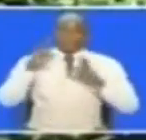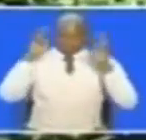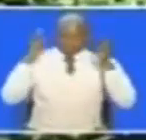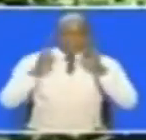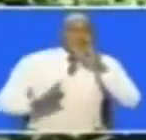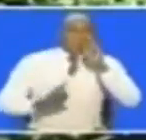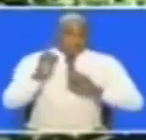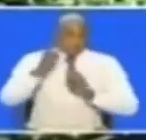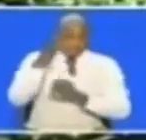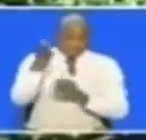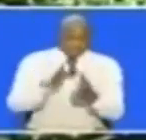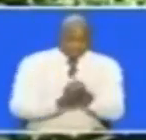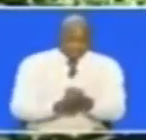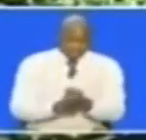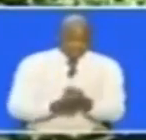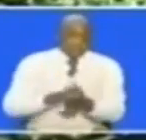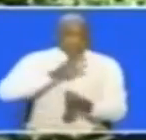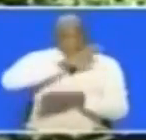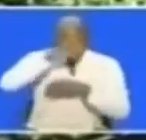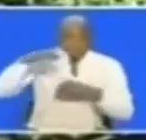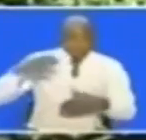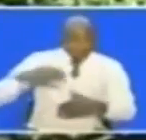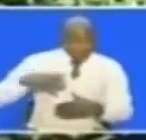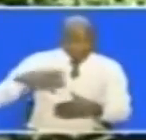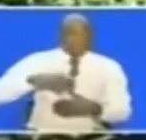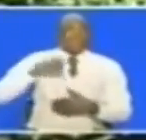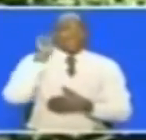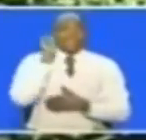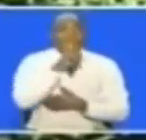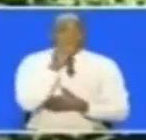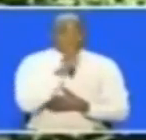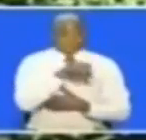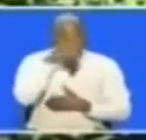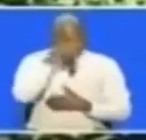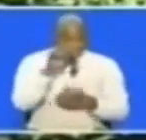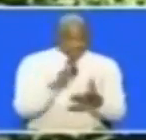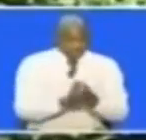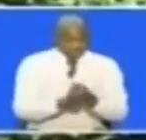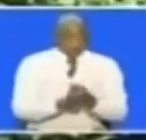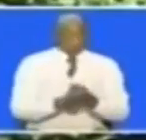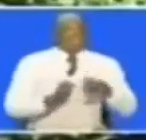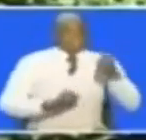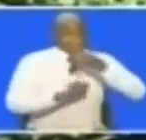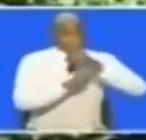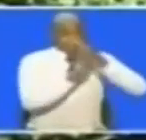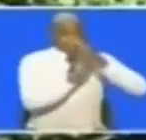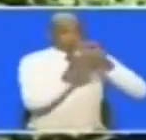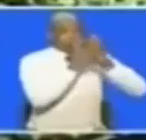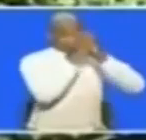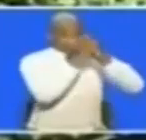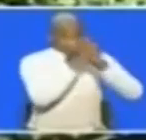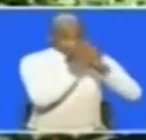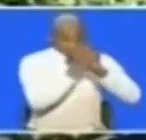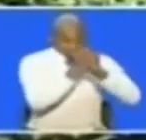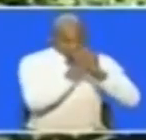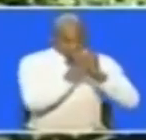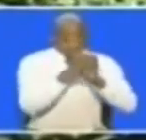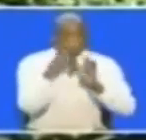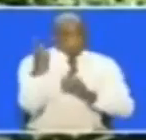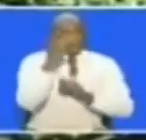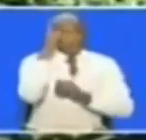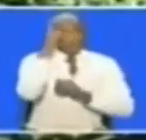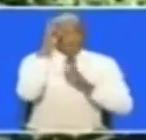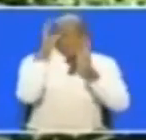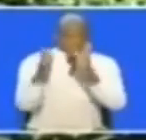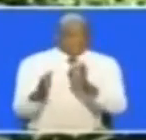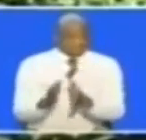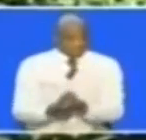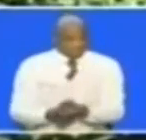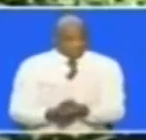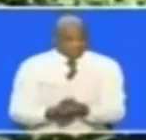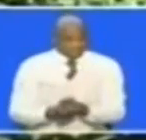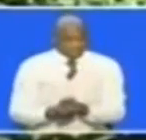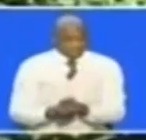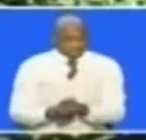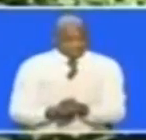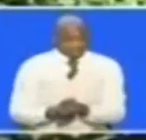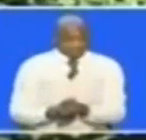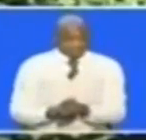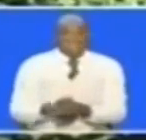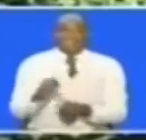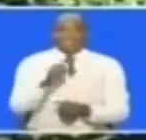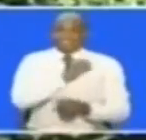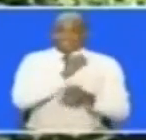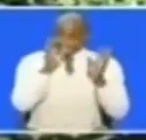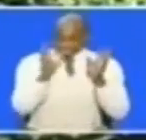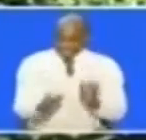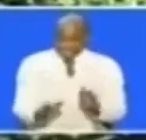hizo. All the people who are in KANU have shifted to Jubilee. We have only one person,